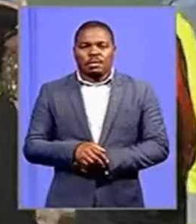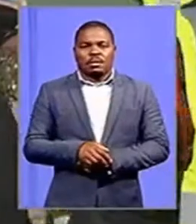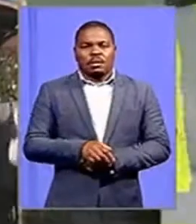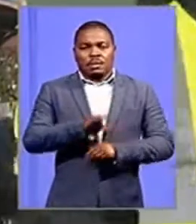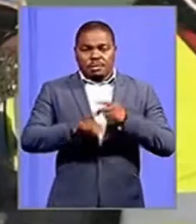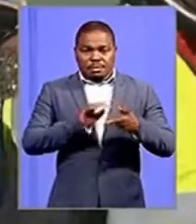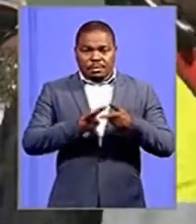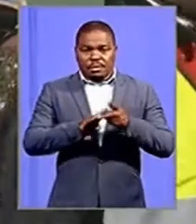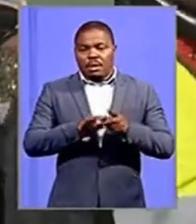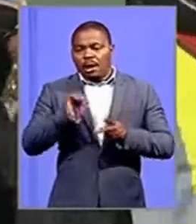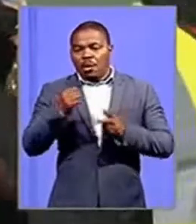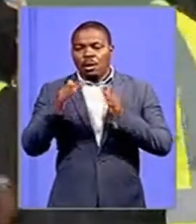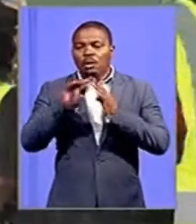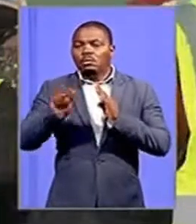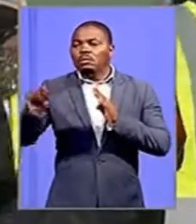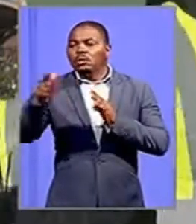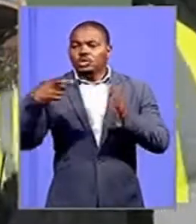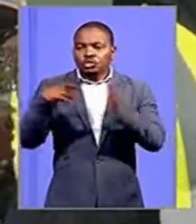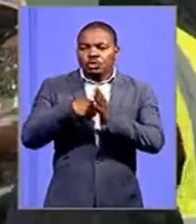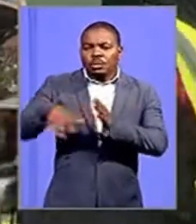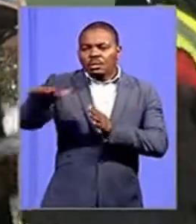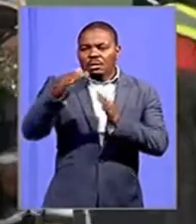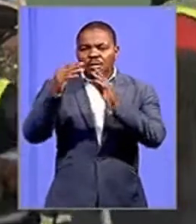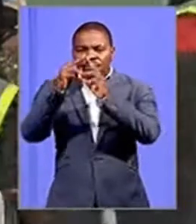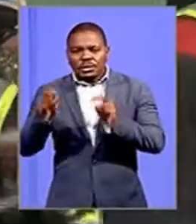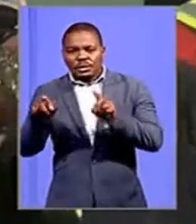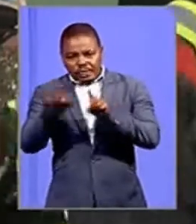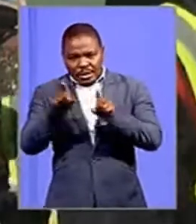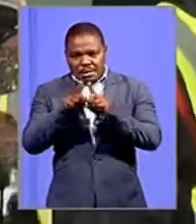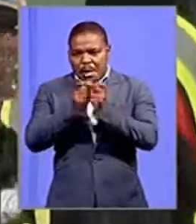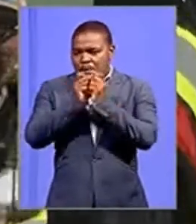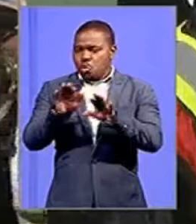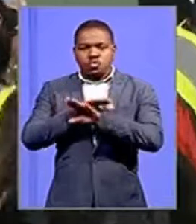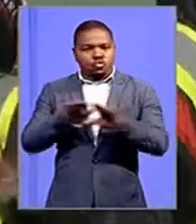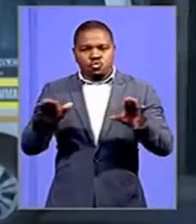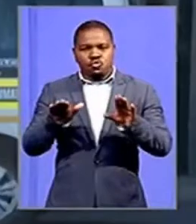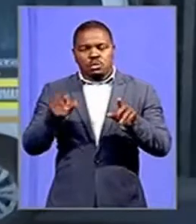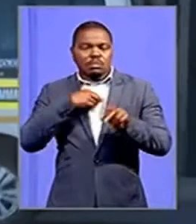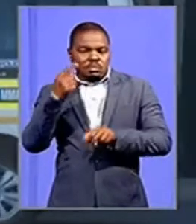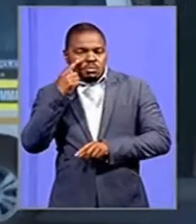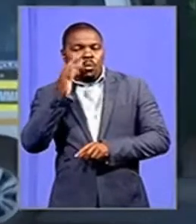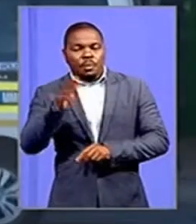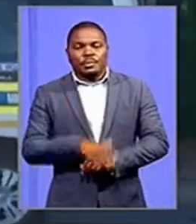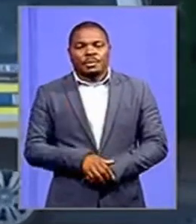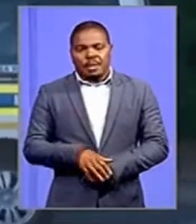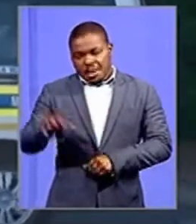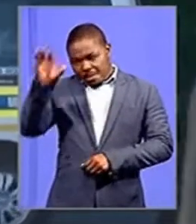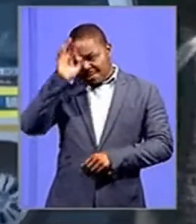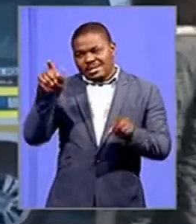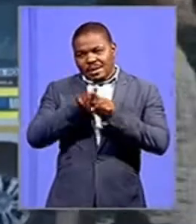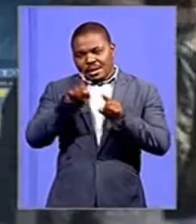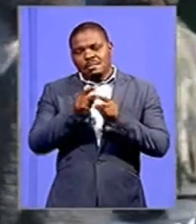le metse ya rona gore dishopo tsa rona tse go metseng le tsone di ska dana gore di a utswelwa. Sepodisi le sona se tsweletse go